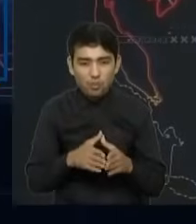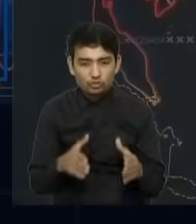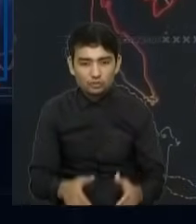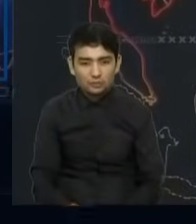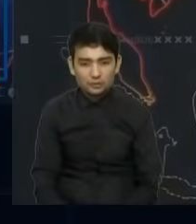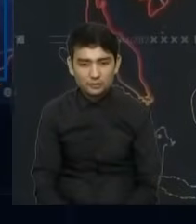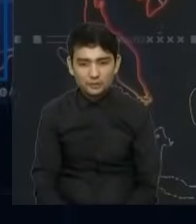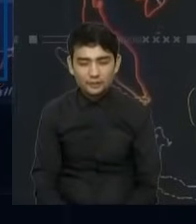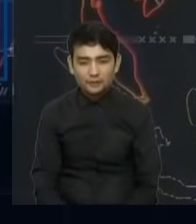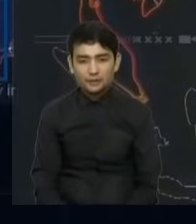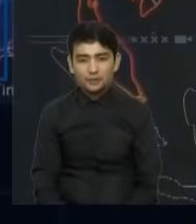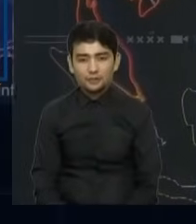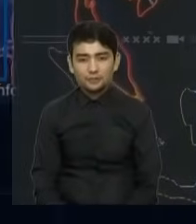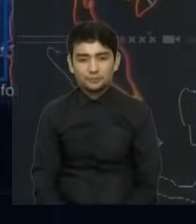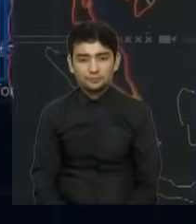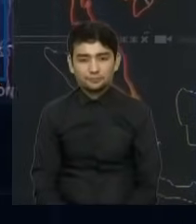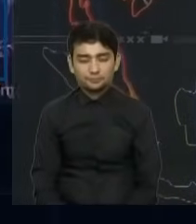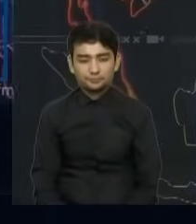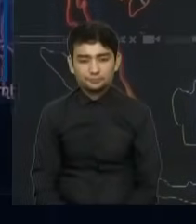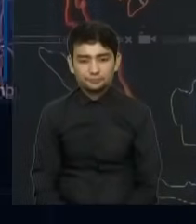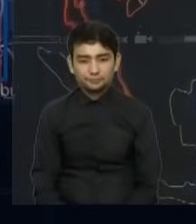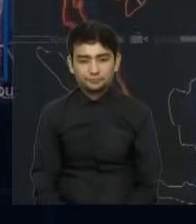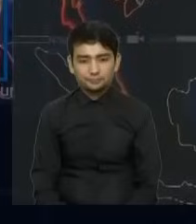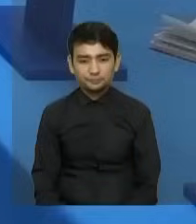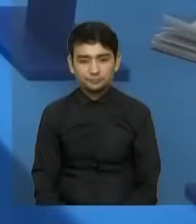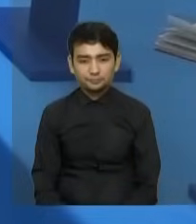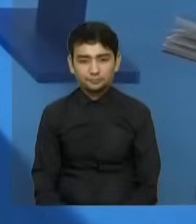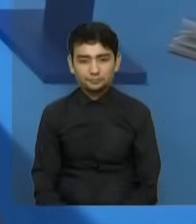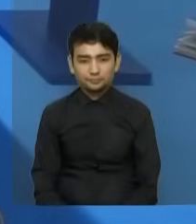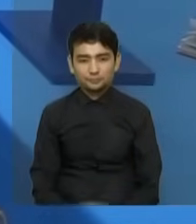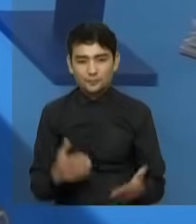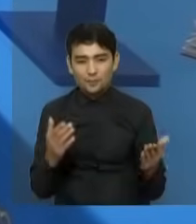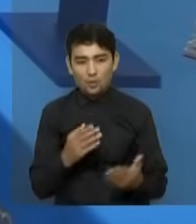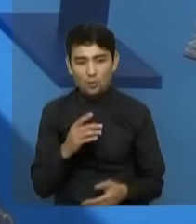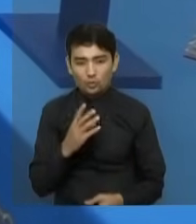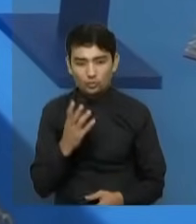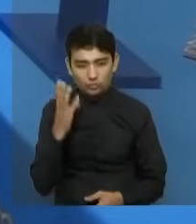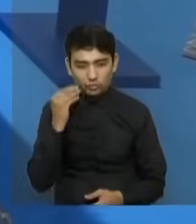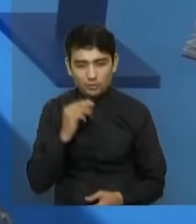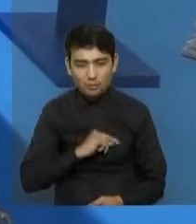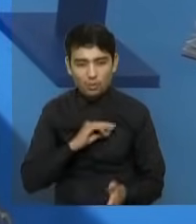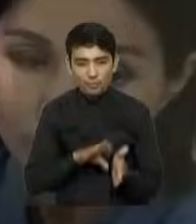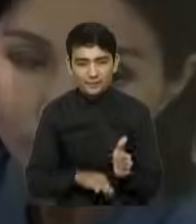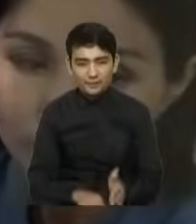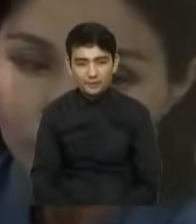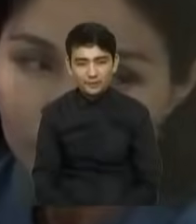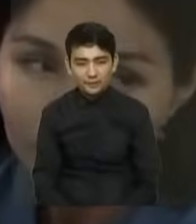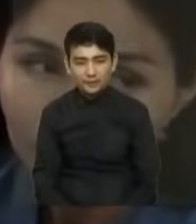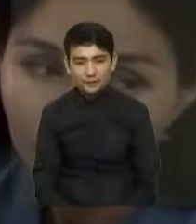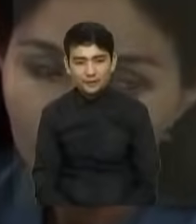всего ищут таких специалистов, как продажи, обслуживание клиентов. Какие цифры по безработице?